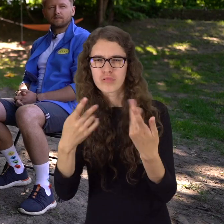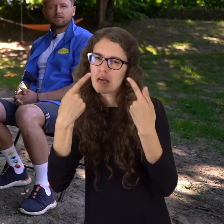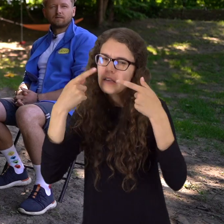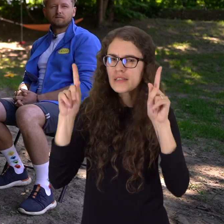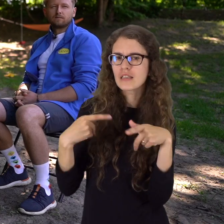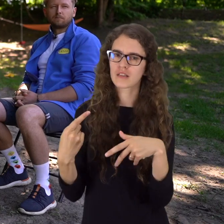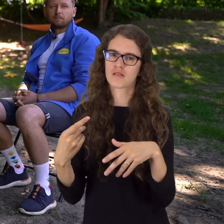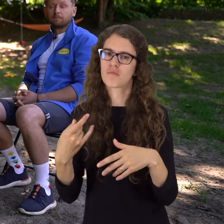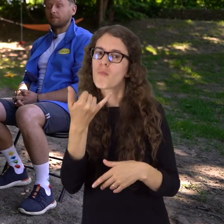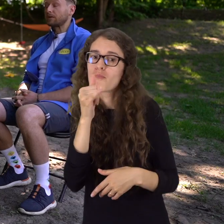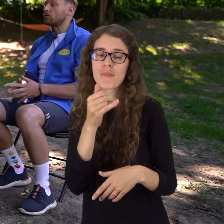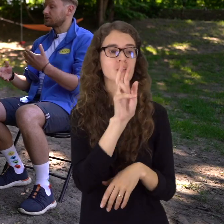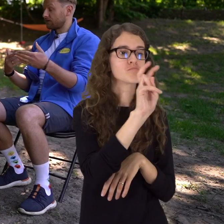vat